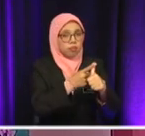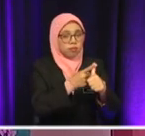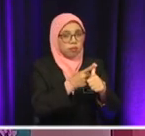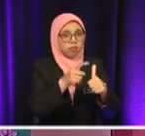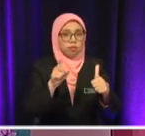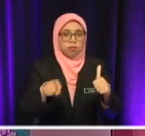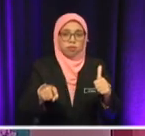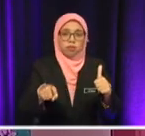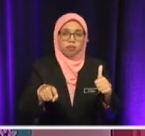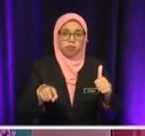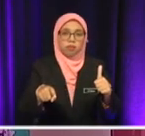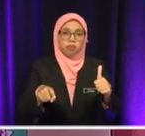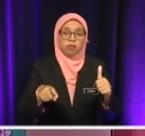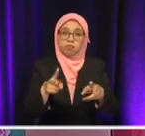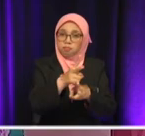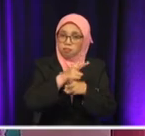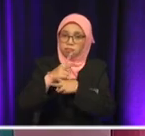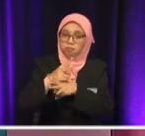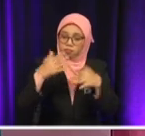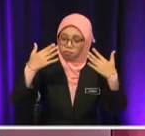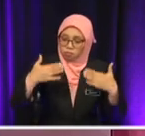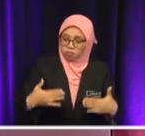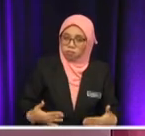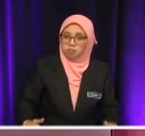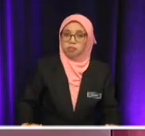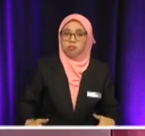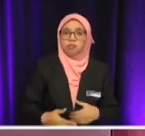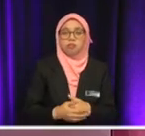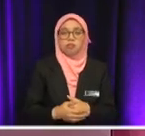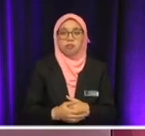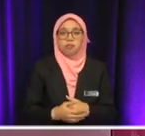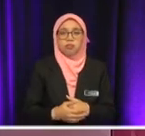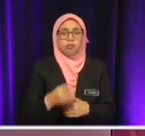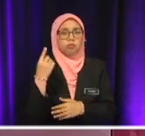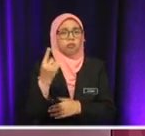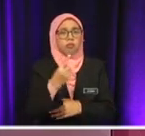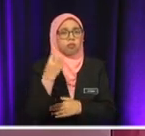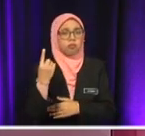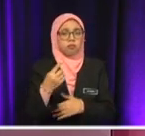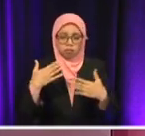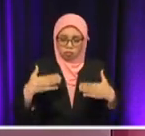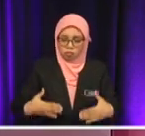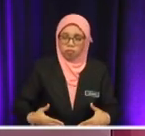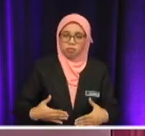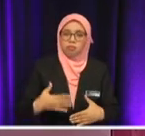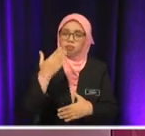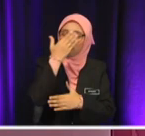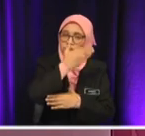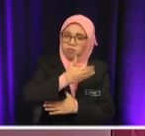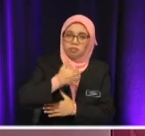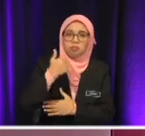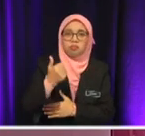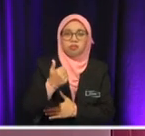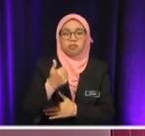menjaga keterampilan. Maksudnya di sini sentiasa berpakaian sopan, okey, penampilan diri kena